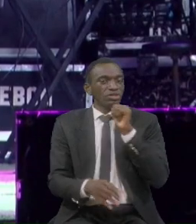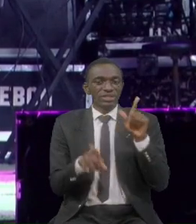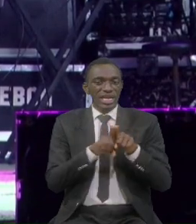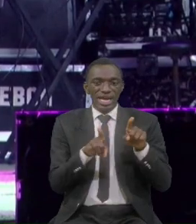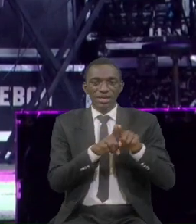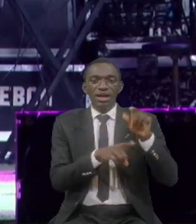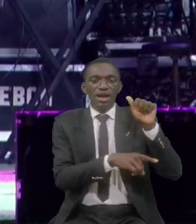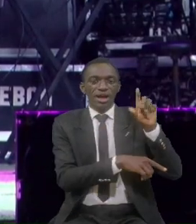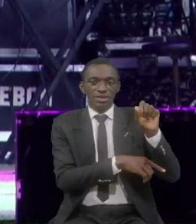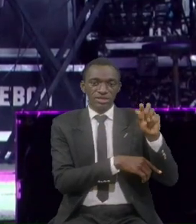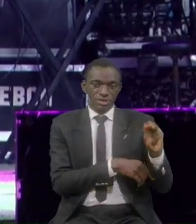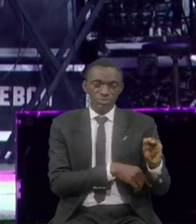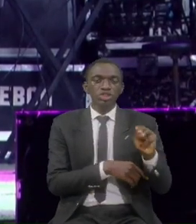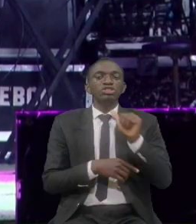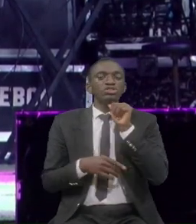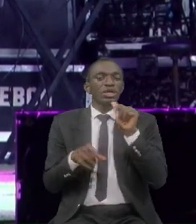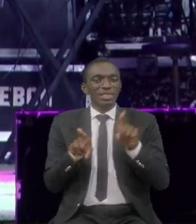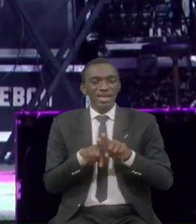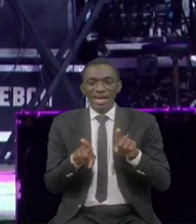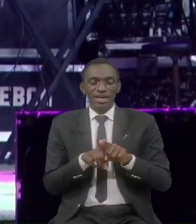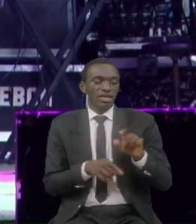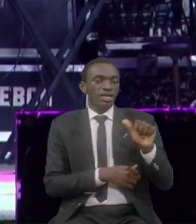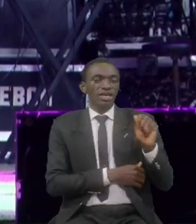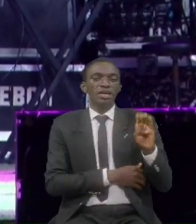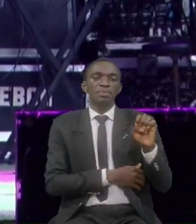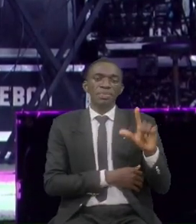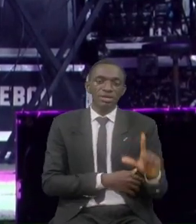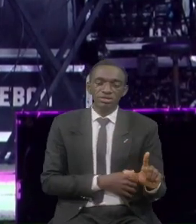nga dili susama kay Abel. A son not like any other person